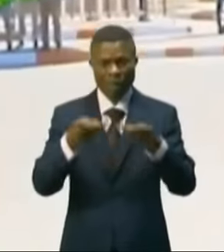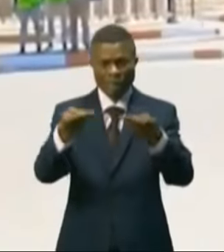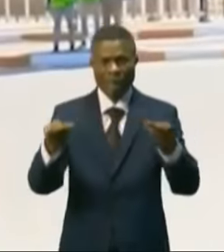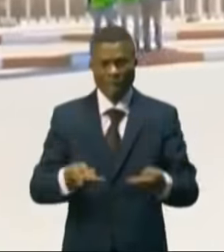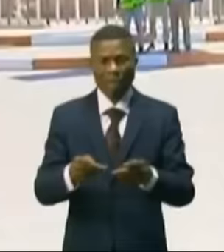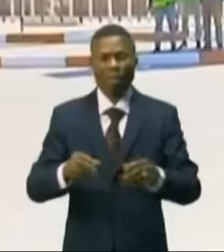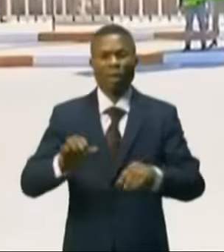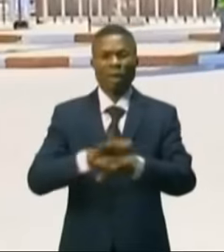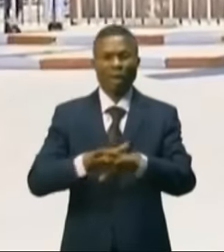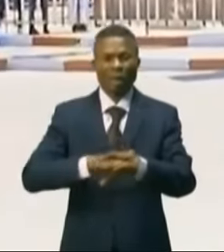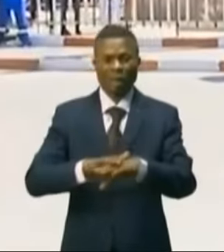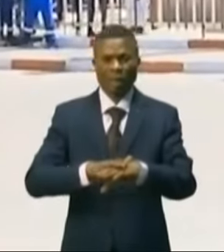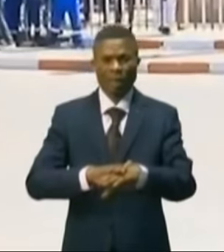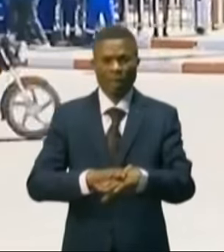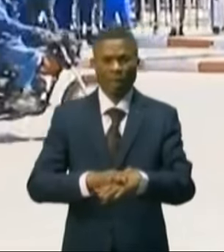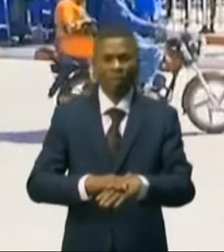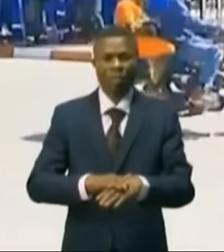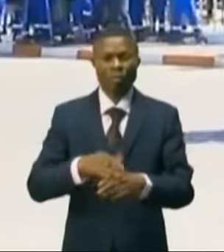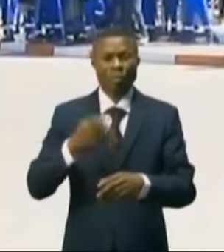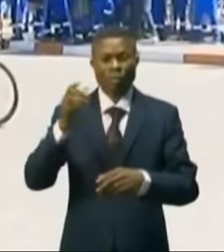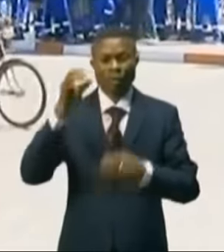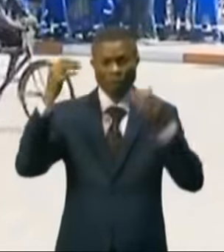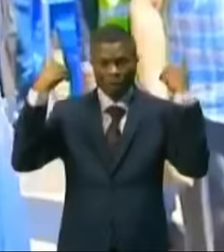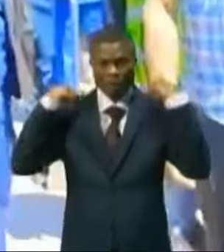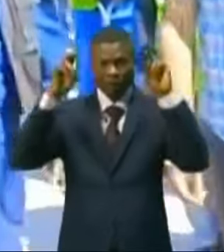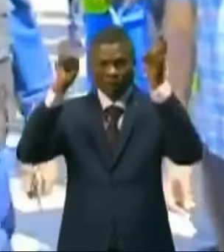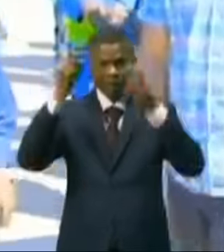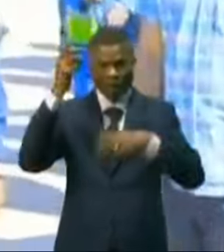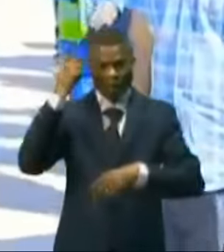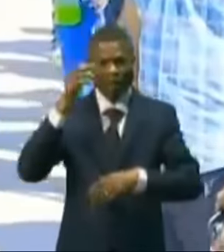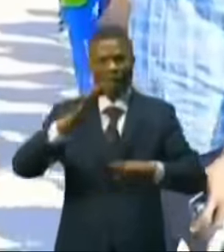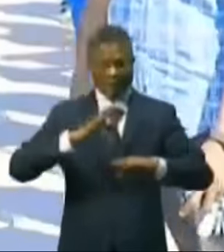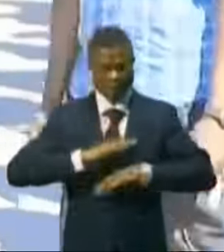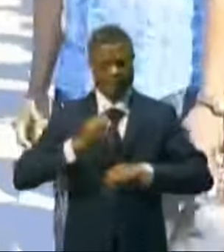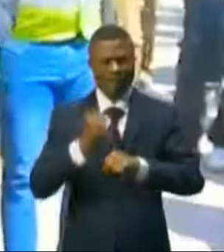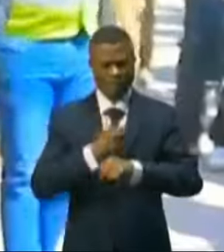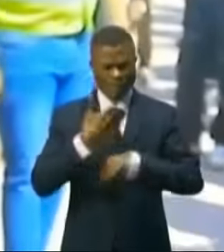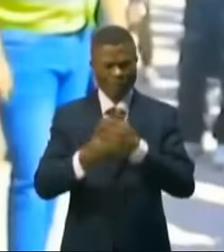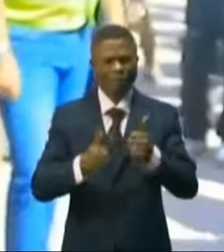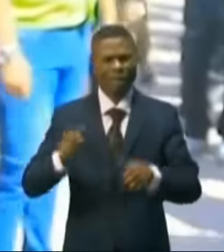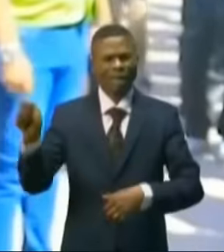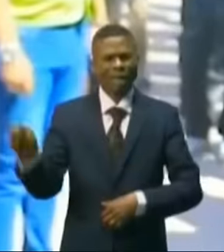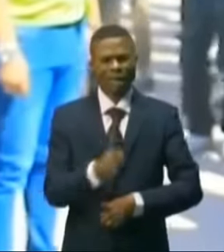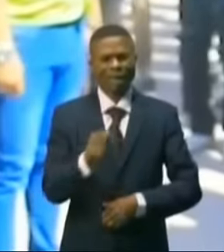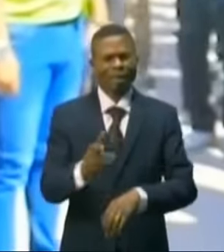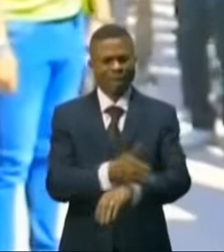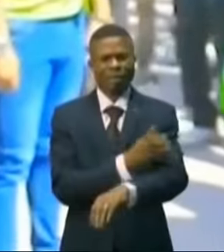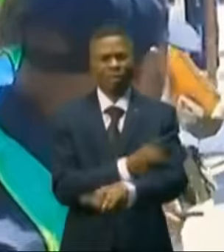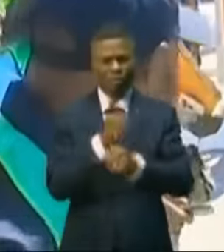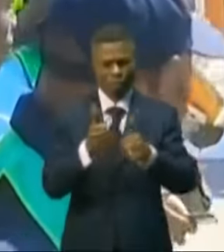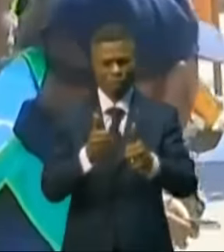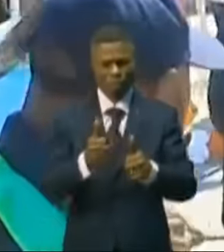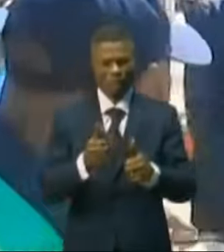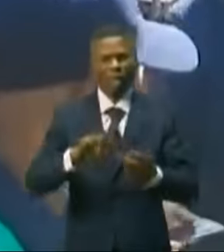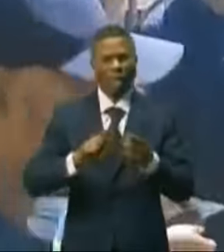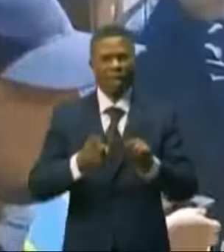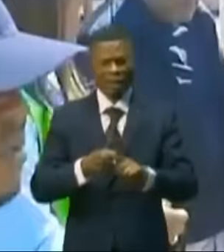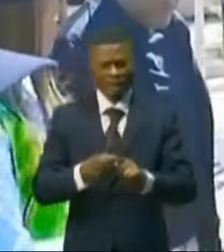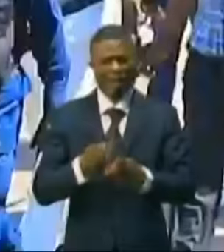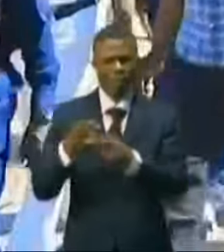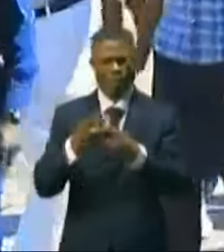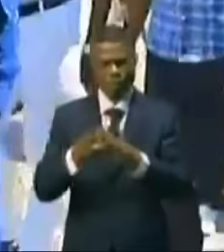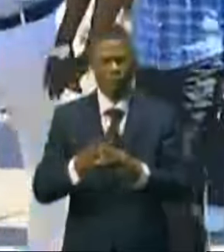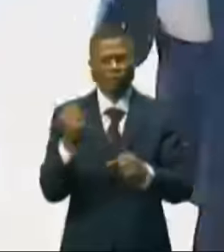gare. Ici, la première citoyenne de la ville a été satisfaite du travail exécuté sur le terrain par ses collaborateurs du